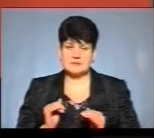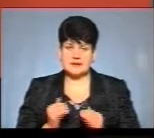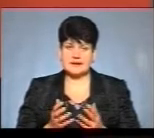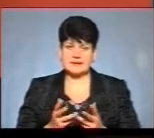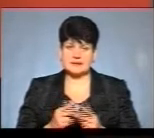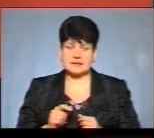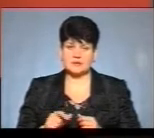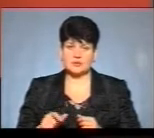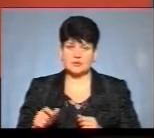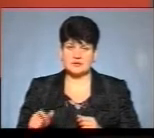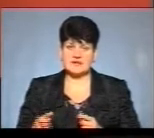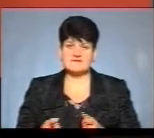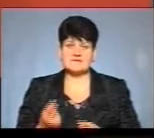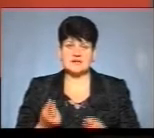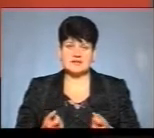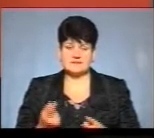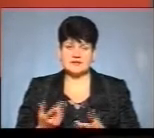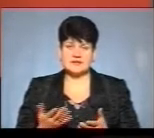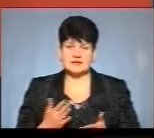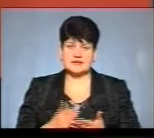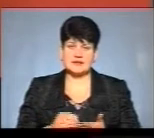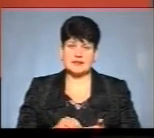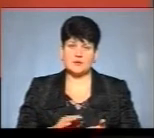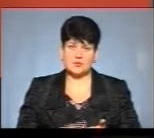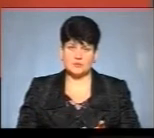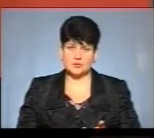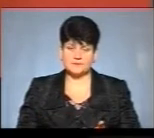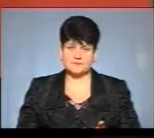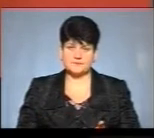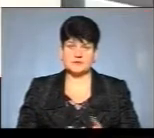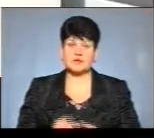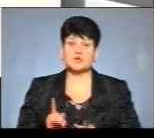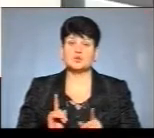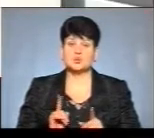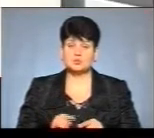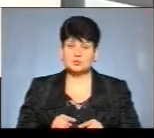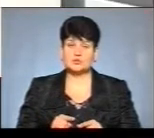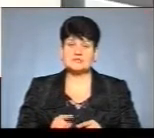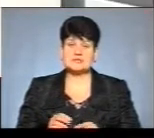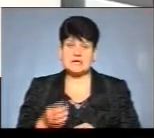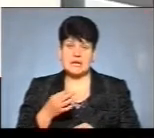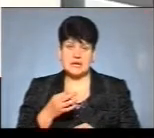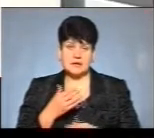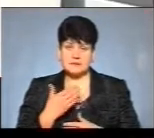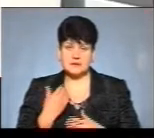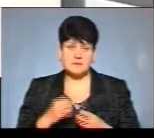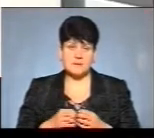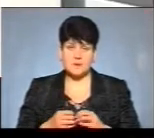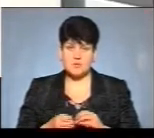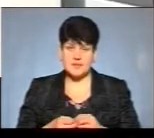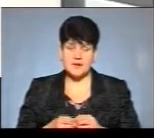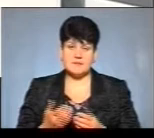кількість людей виявлених і які стоять на обліку. Тому з ліками немає проблеми, але